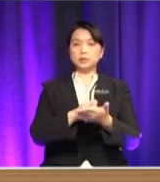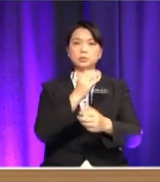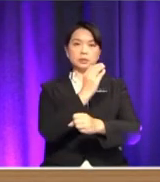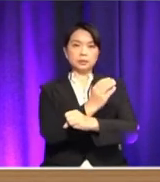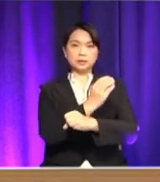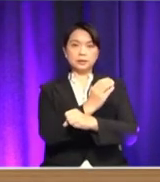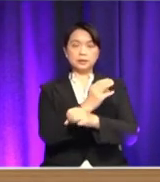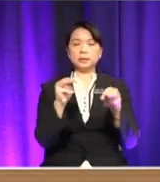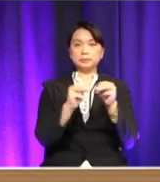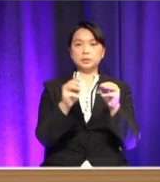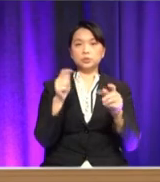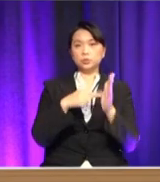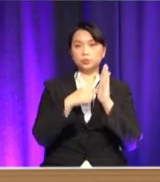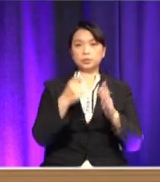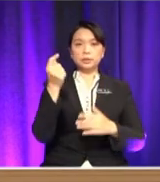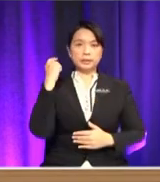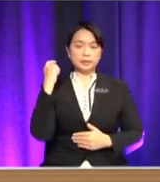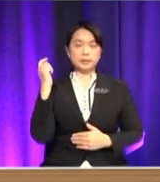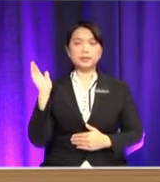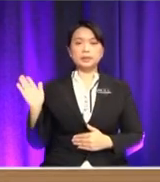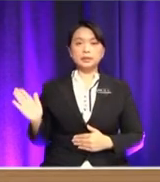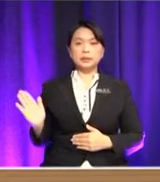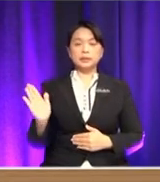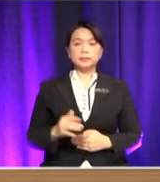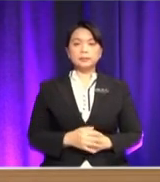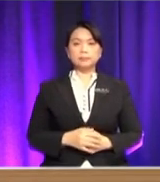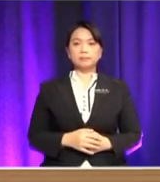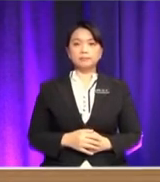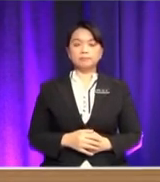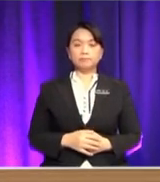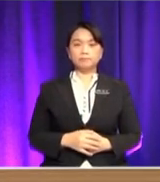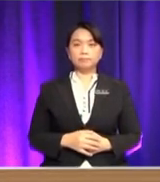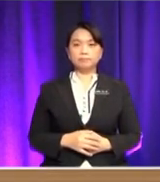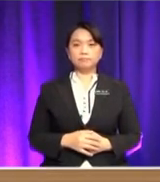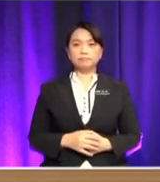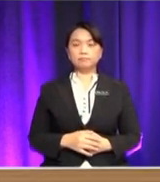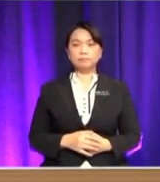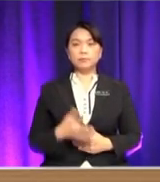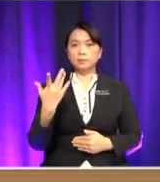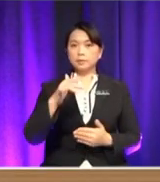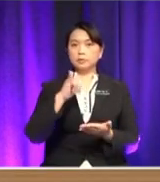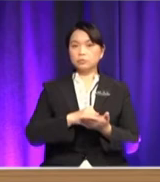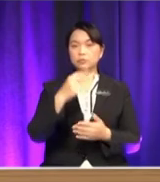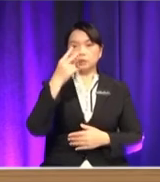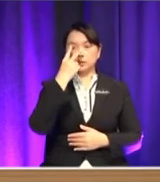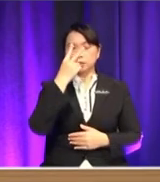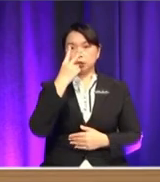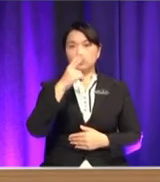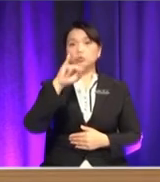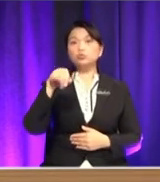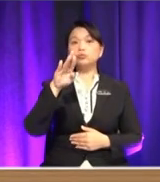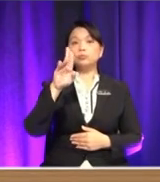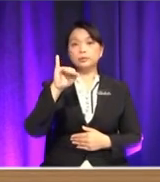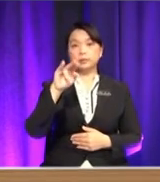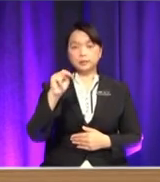Aceh yang macho Saya tunjuk tadi simbol dia macan to Oke dan terlihat Jubi Jubi elah kemasan lantai